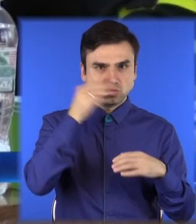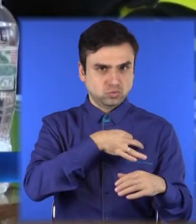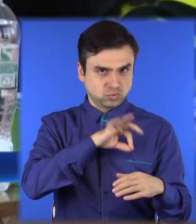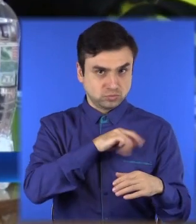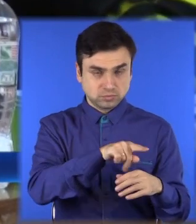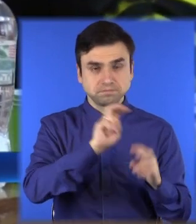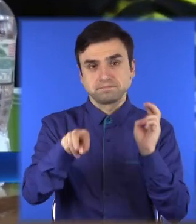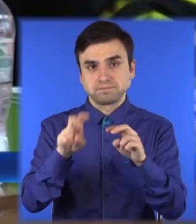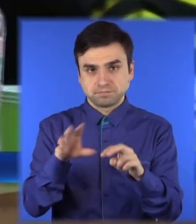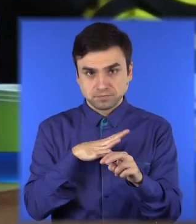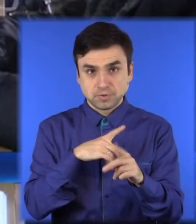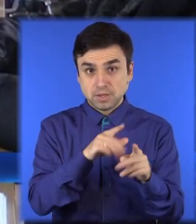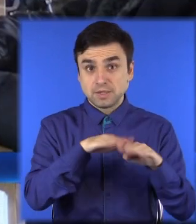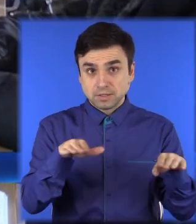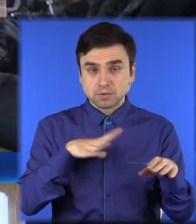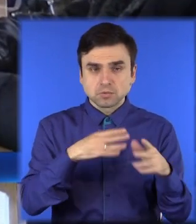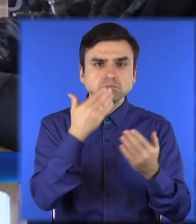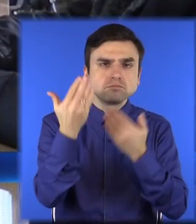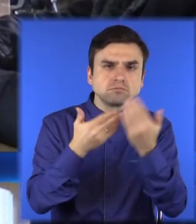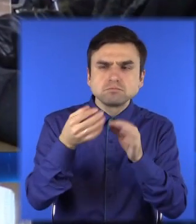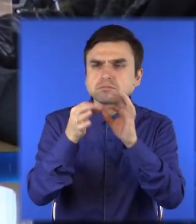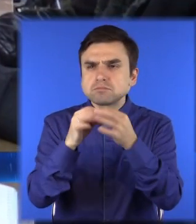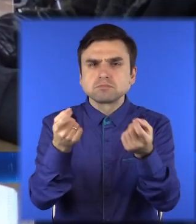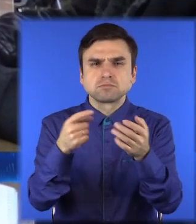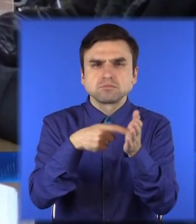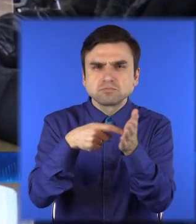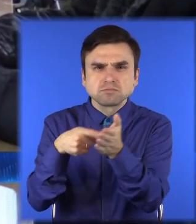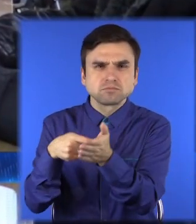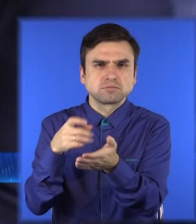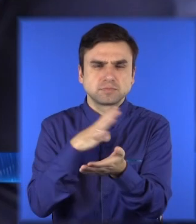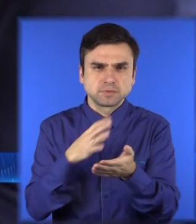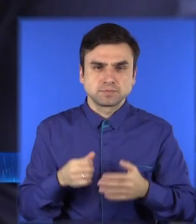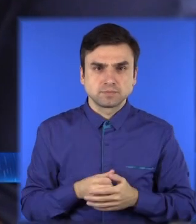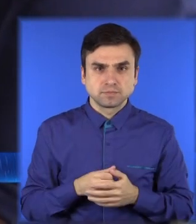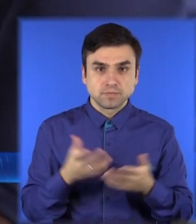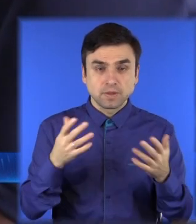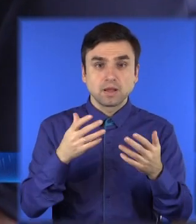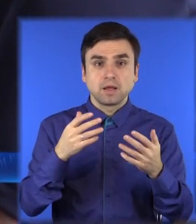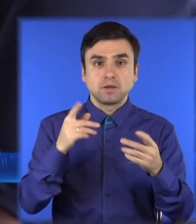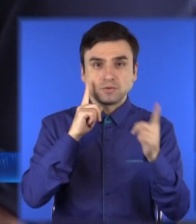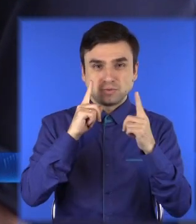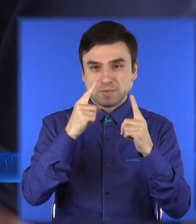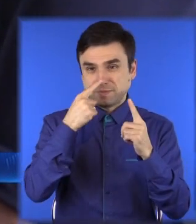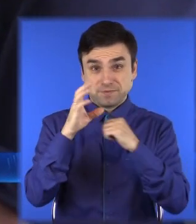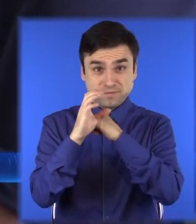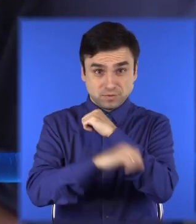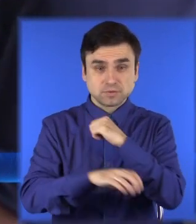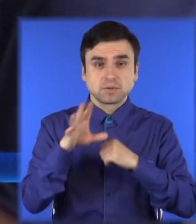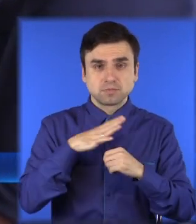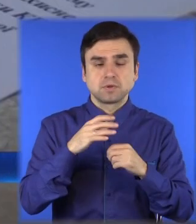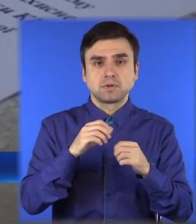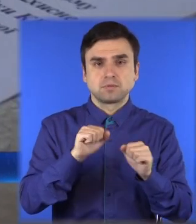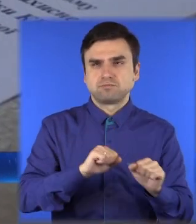поставити ті питання, що потребували додаткового роз'яснення. Наприкінці заходу переглянули фільми про захист прав людини